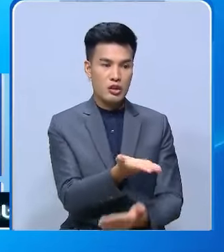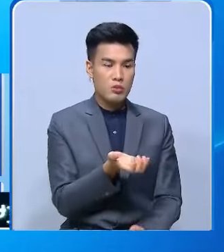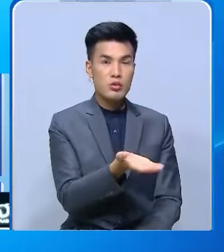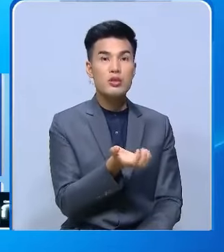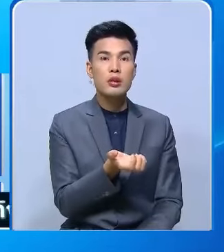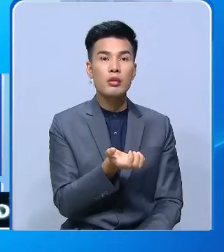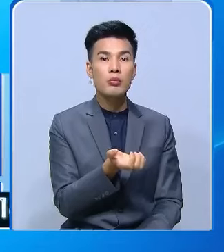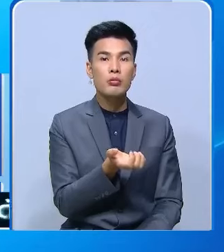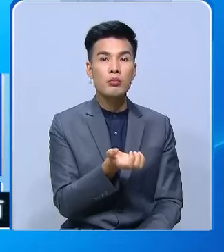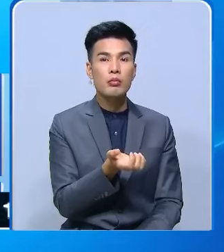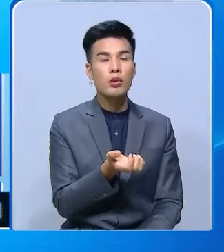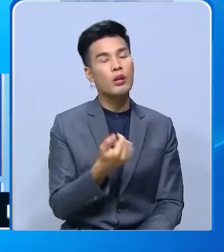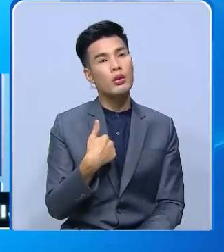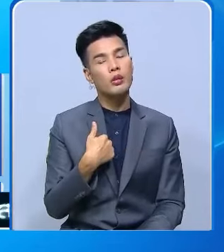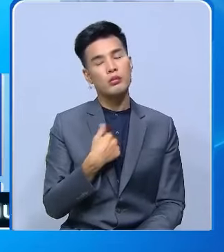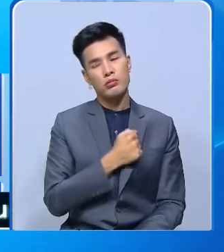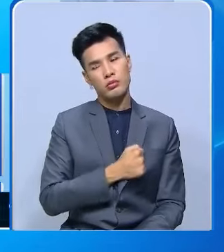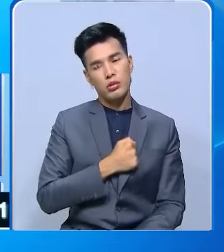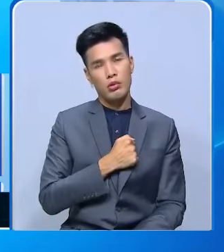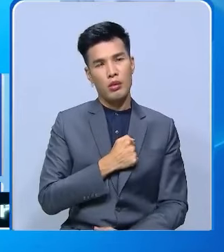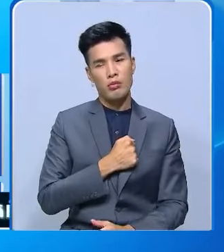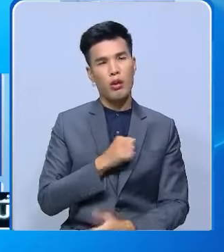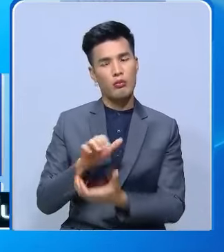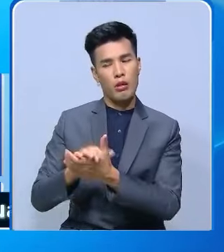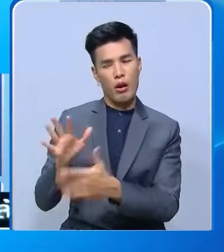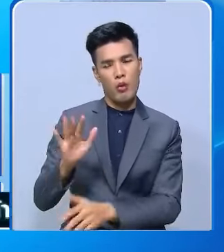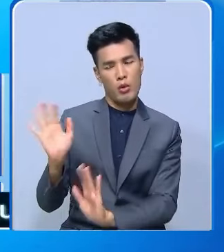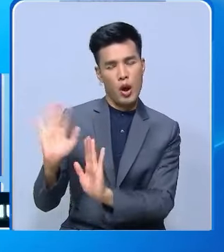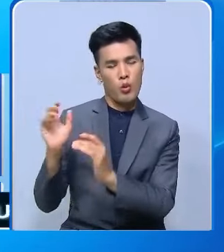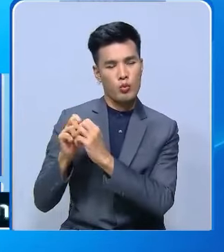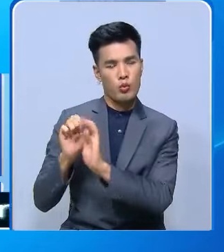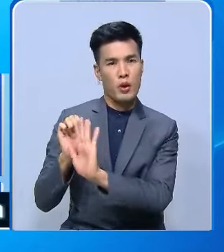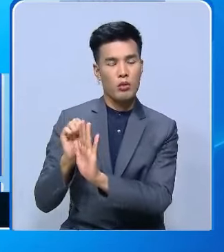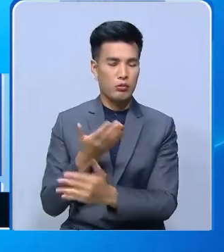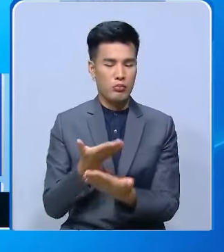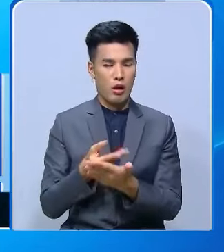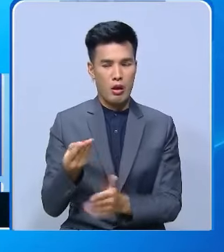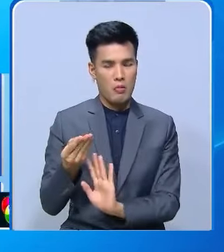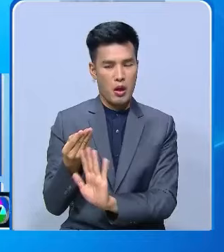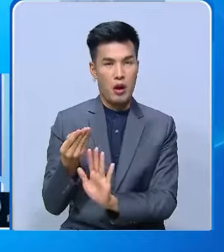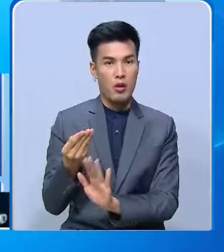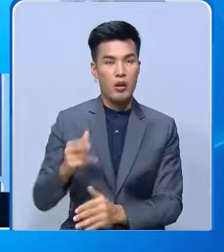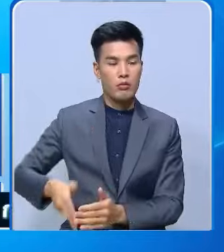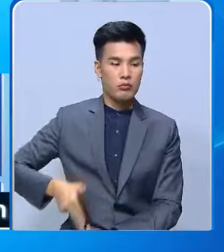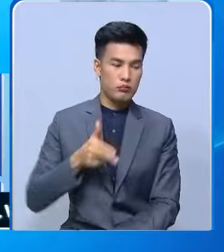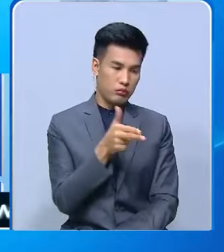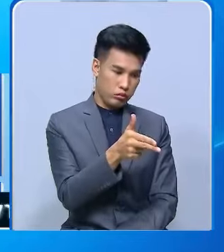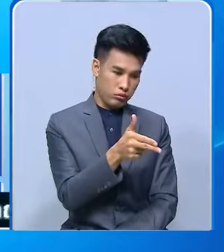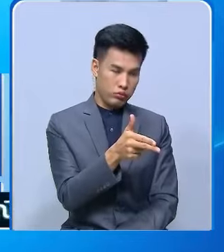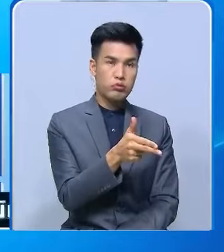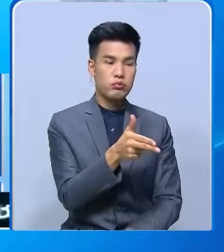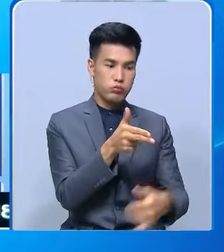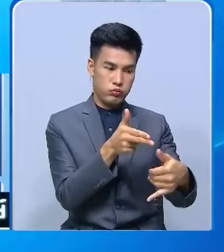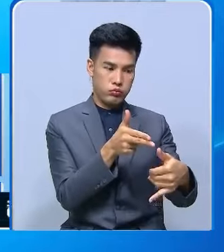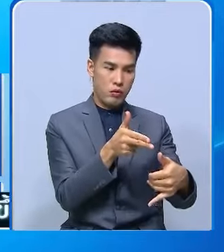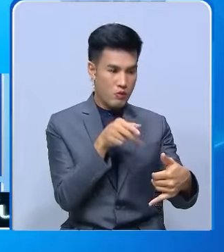ราวนี้นี่ก็บอกว่ามันไม่มีใจให้แล้วอ่ะฝั่งนั้นมีเมียเราก็ไม่อยากยุ่งคนมีเมียแล้วก็ไม่ให้ยืมเขาก็ชักปืนขึ้นมาขู่แล้วบอกว่าเดี๋ยว